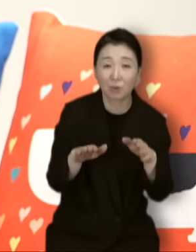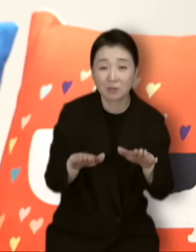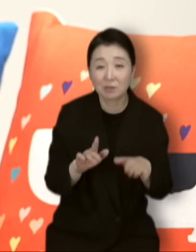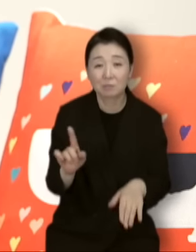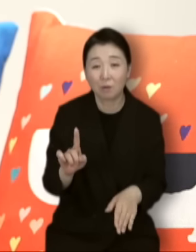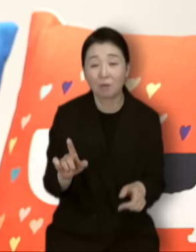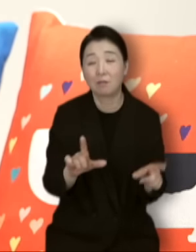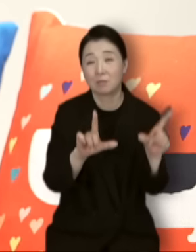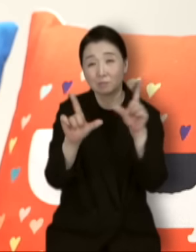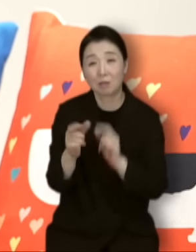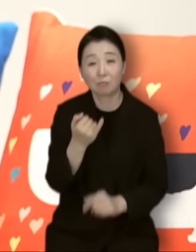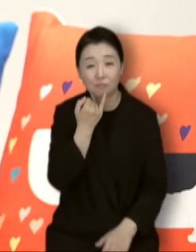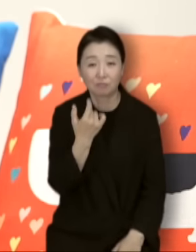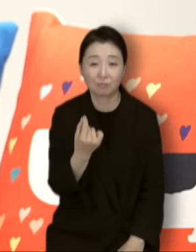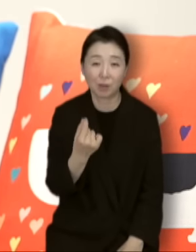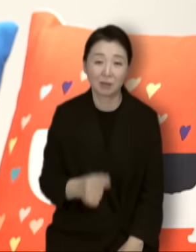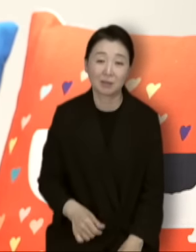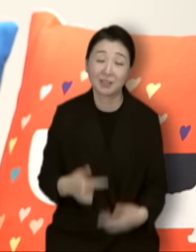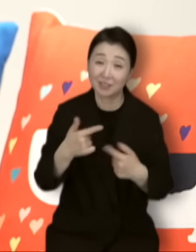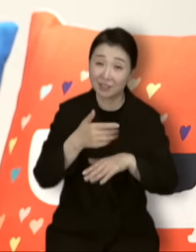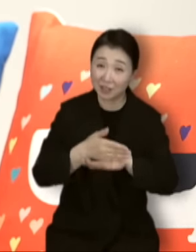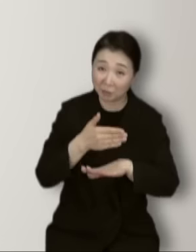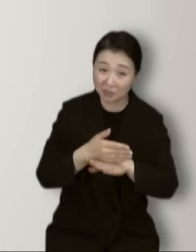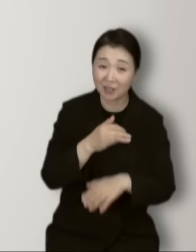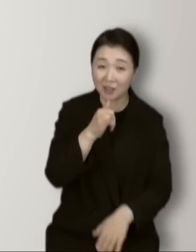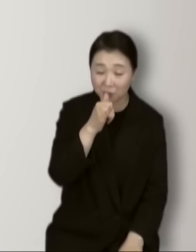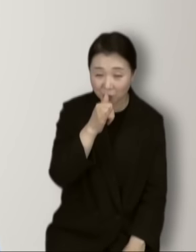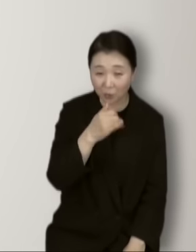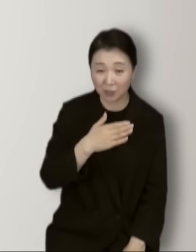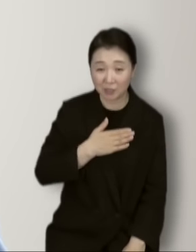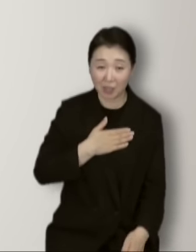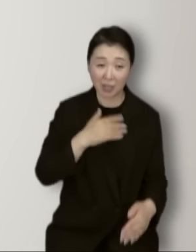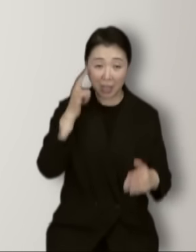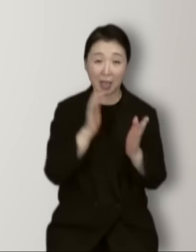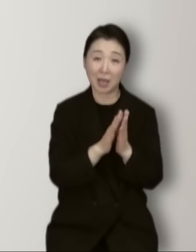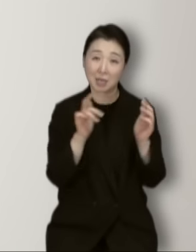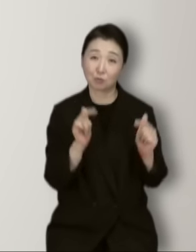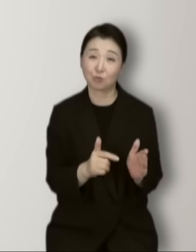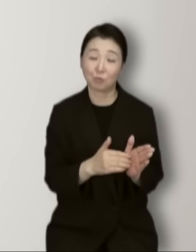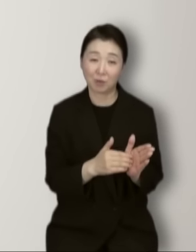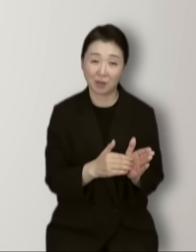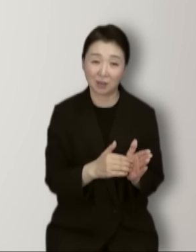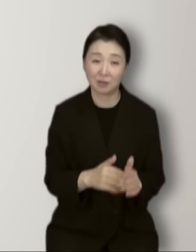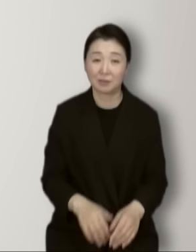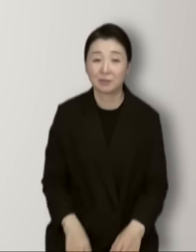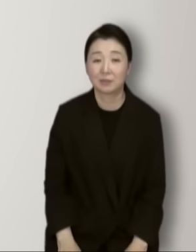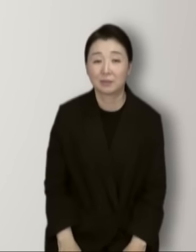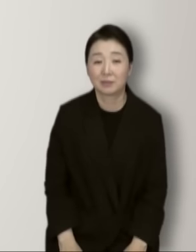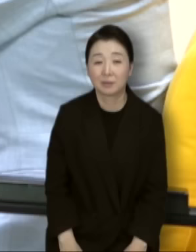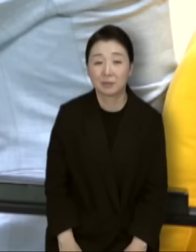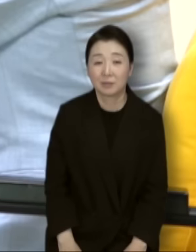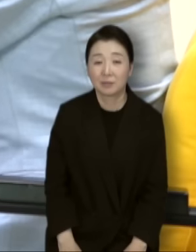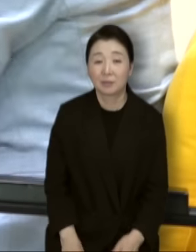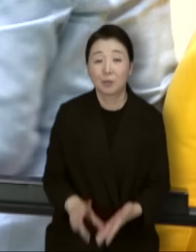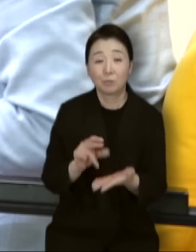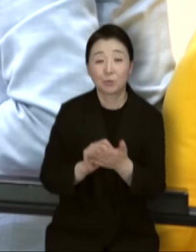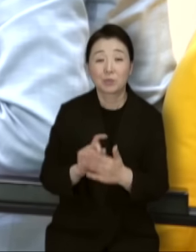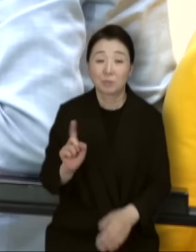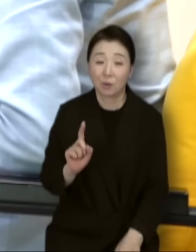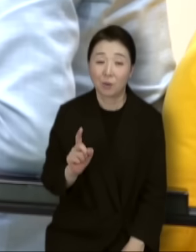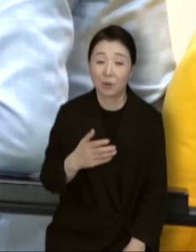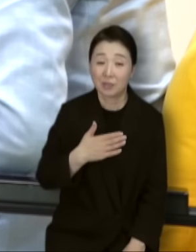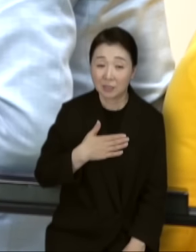굉장히 그러니까 살만 해지더라고요 항상 감사 면서네 제가 줄이는 거죠 뭐 내 맞추시네요네 그런데